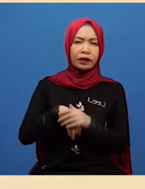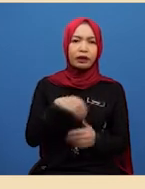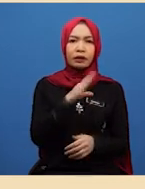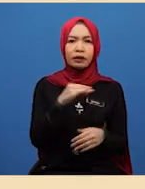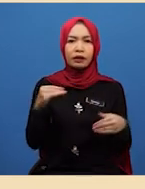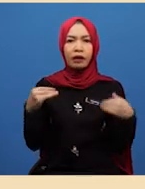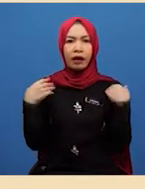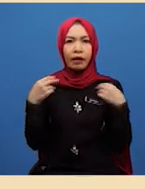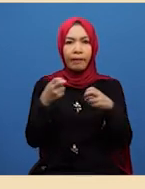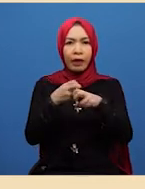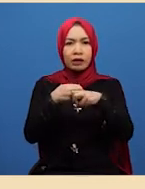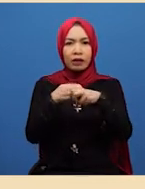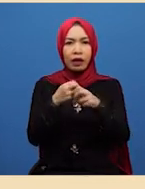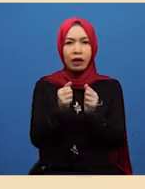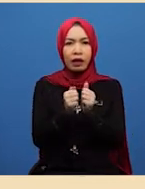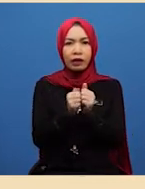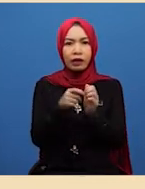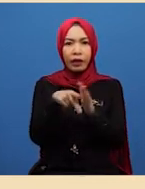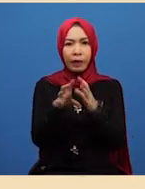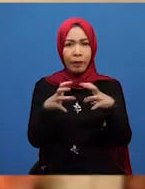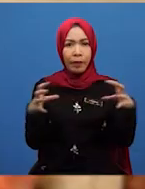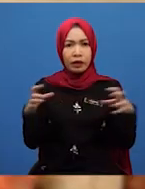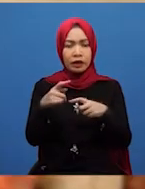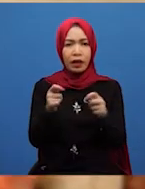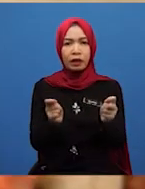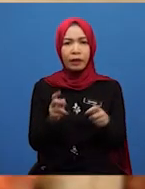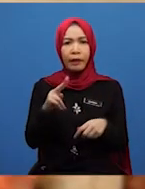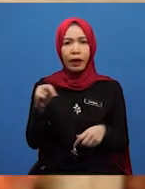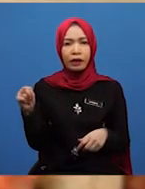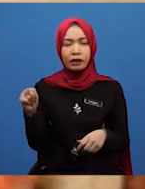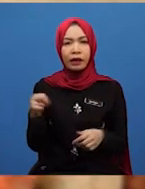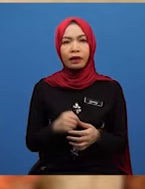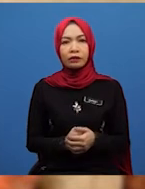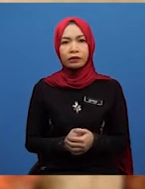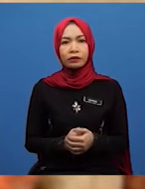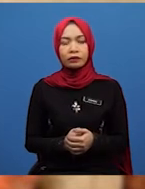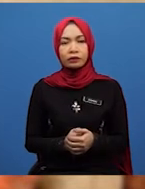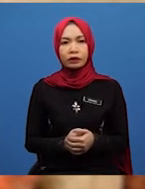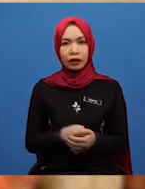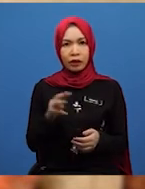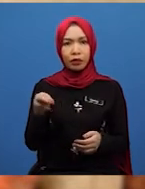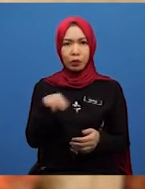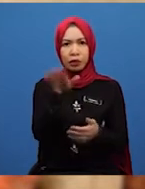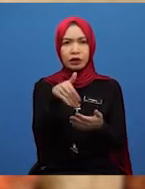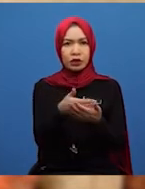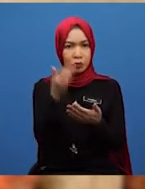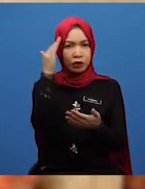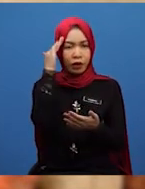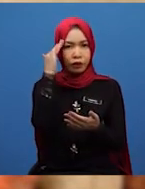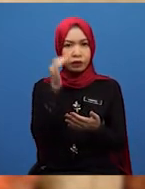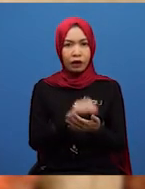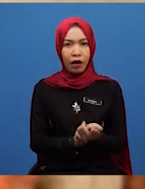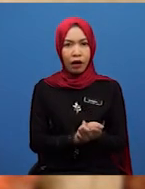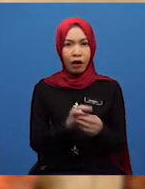menimbulkan perbalahan dengan pembesar tempatan. Murid-murid sekalian, tahukah anda,